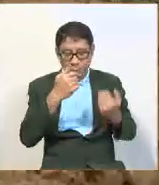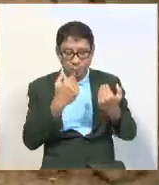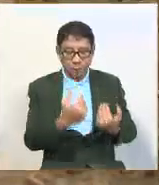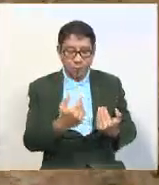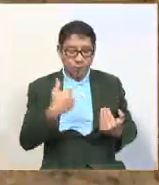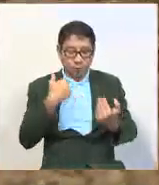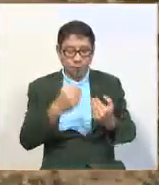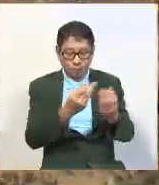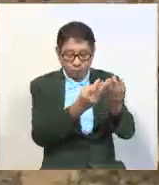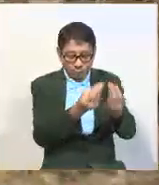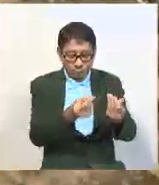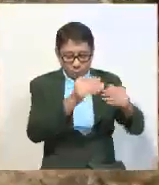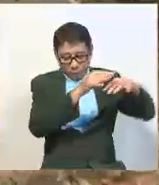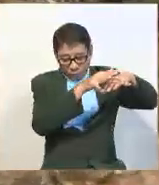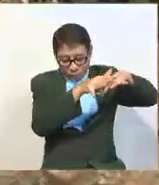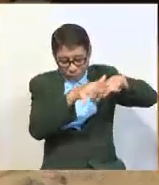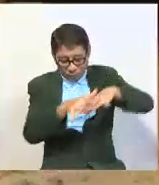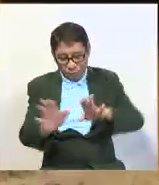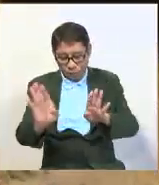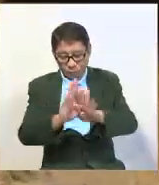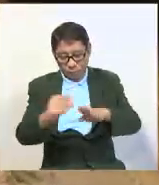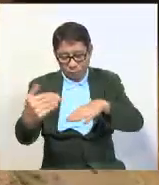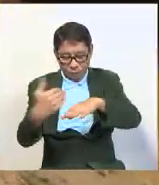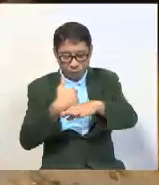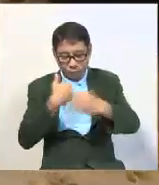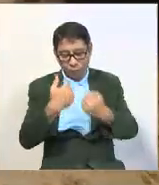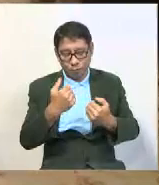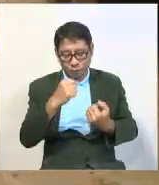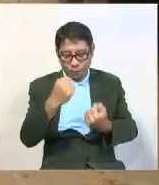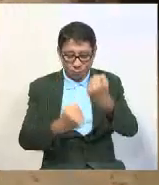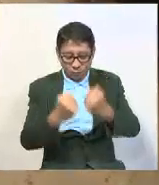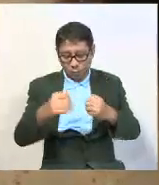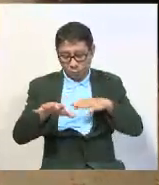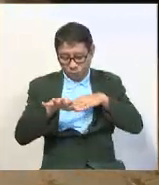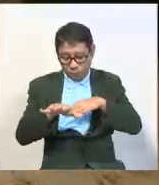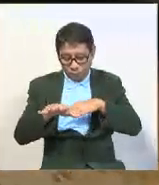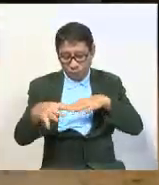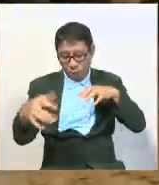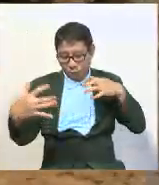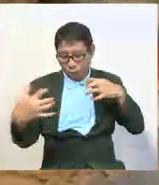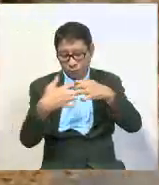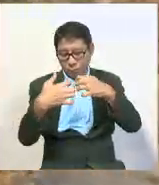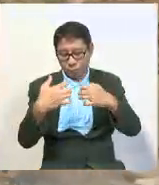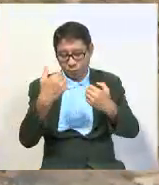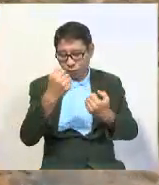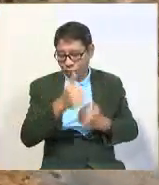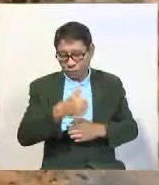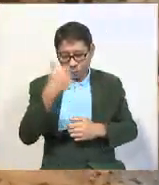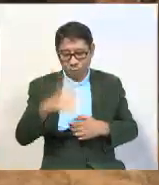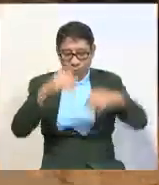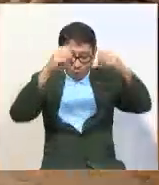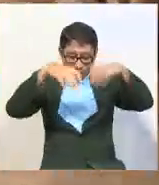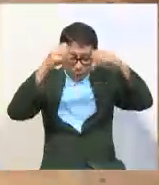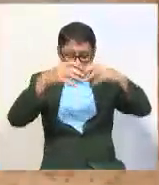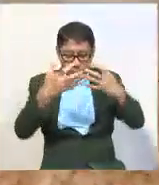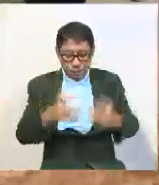ซึ่งมีดินสไลด์ลงมาปิดทับจนทำให้รถไม่สามารถสัญจรไปมาได้หลังเกิดฝนตกหนักต่อเ